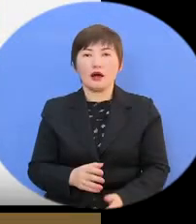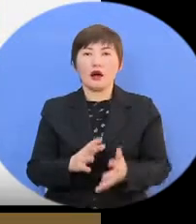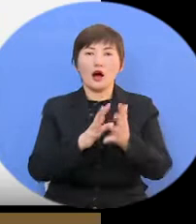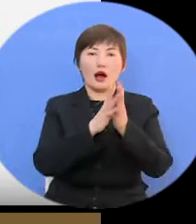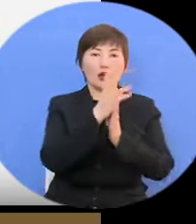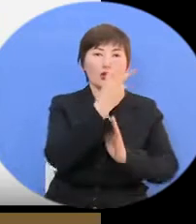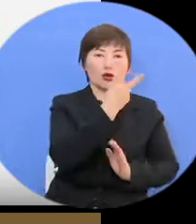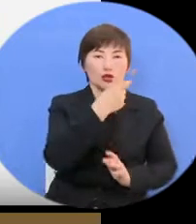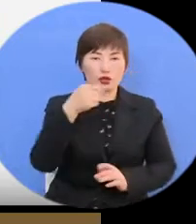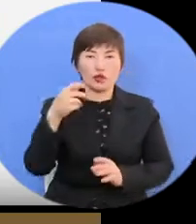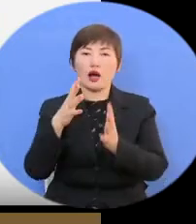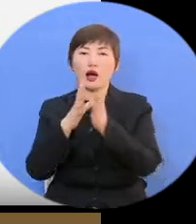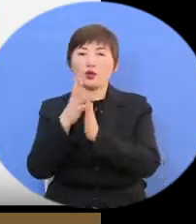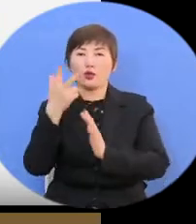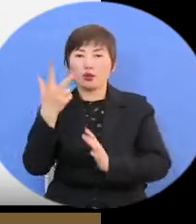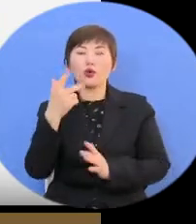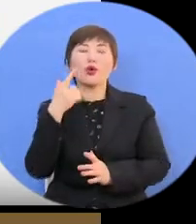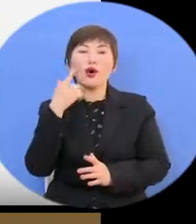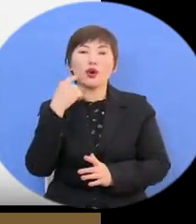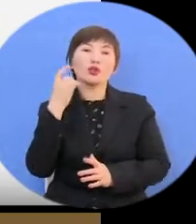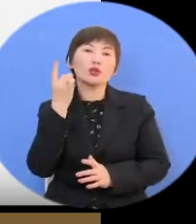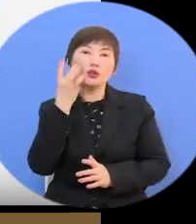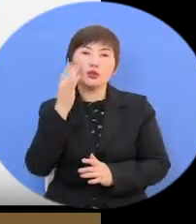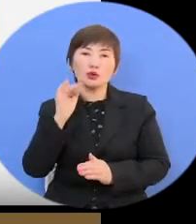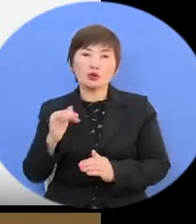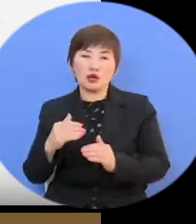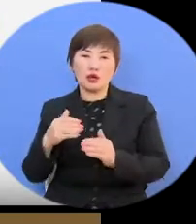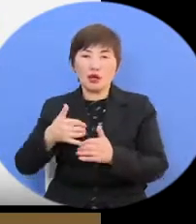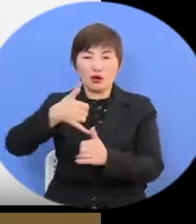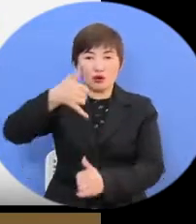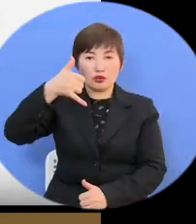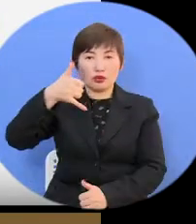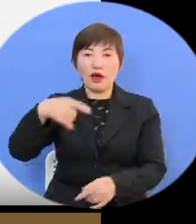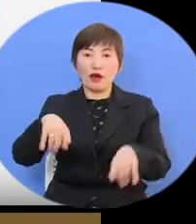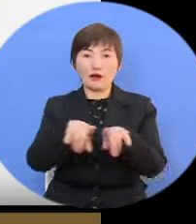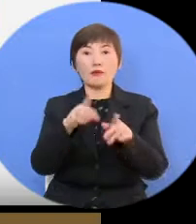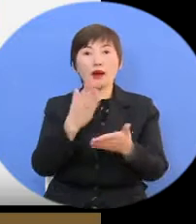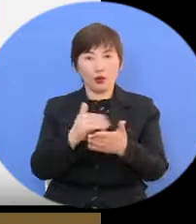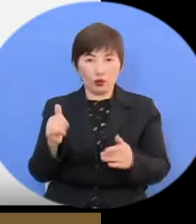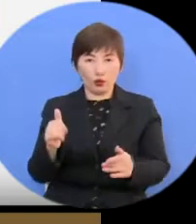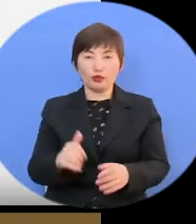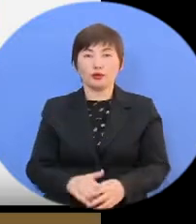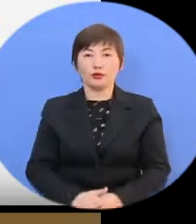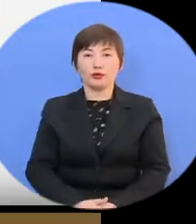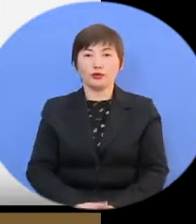12-аас 13 настай охид хүүхдүүдийн биеийн дундаж өндөр ижил байх уу?